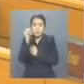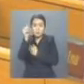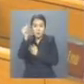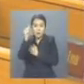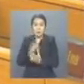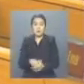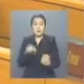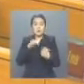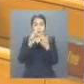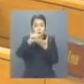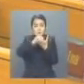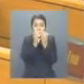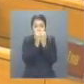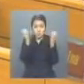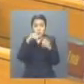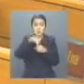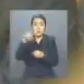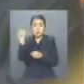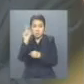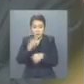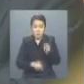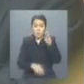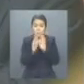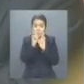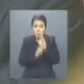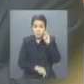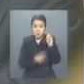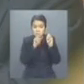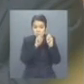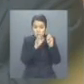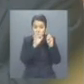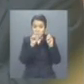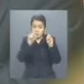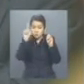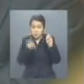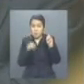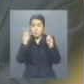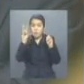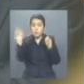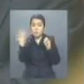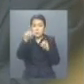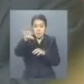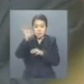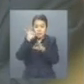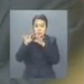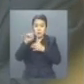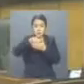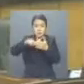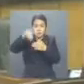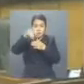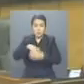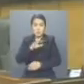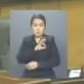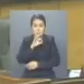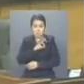รมนูญนั้นยังคงอยู่ที่มาตรา 291/6 ว่าด้วยการให้รัฐสภาคัดเลือกสมาชิกสภาร่างรัฐธรรมนูญจำนวน22ค